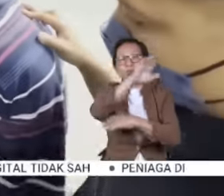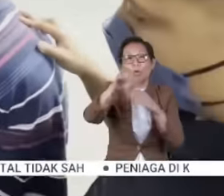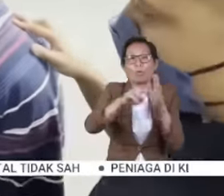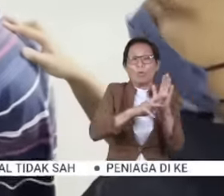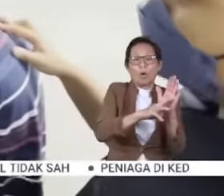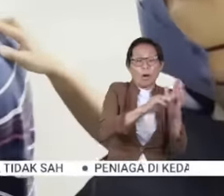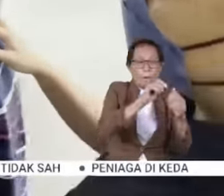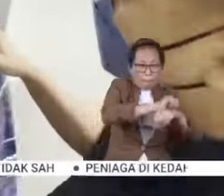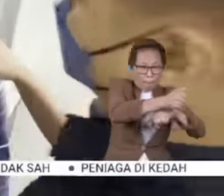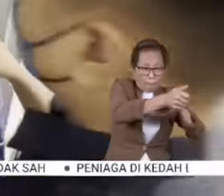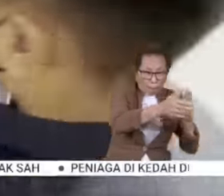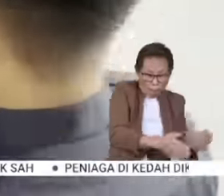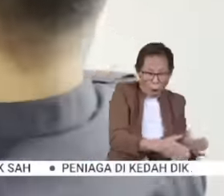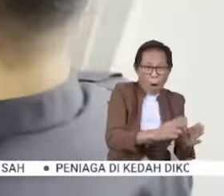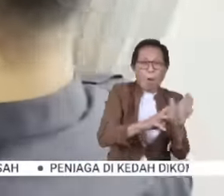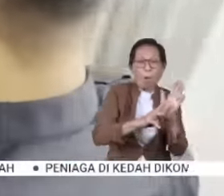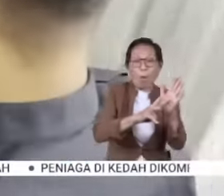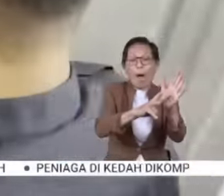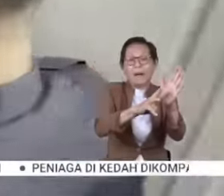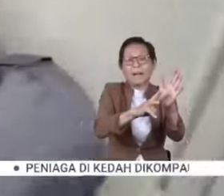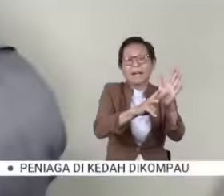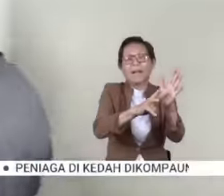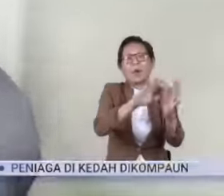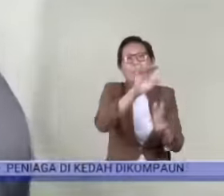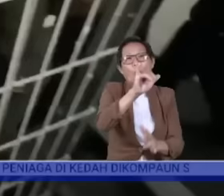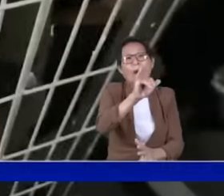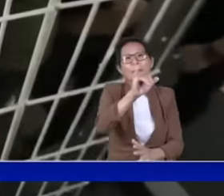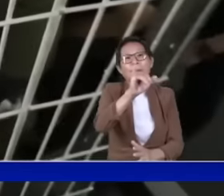Yayasan bantuan keuangan kebangsaan